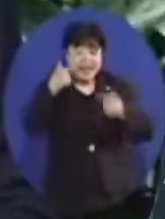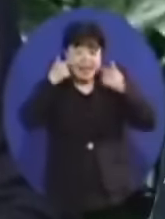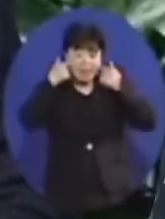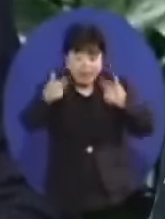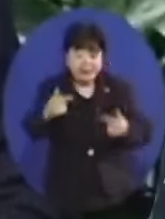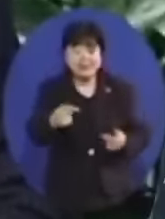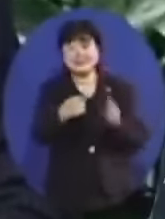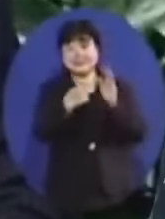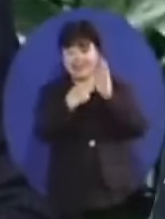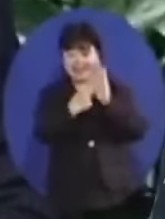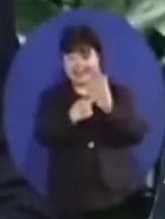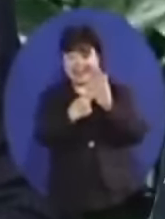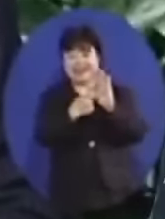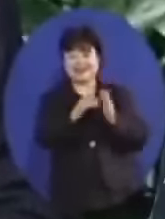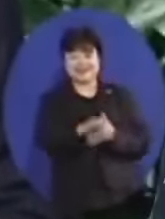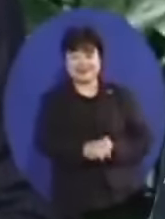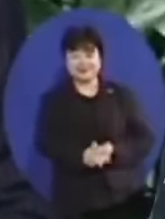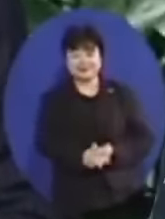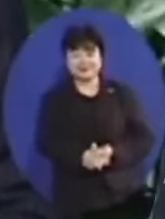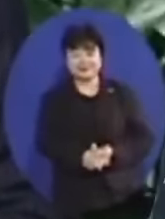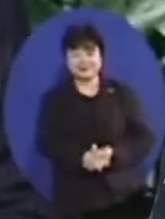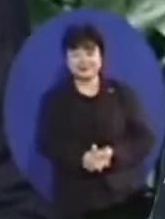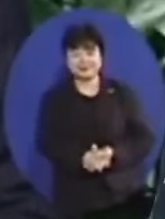옷을이고 나타나는 것입니다.